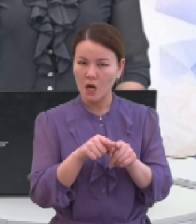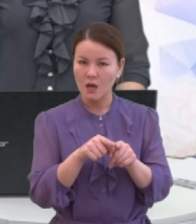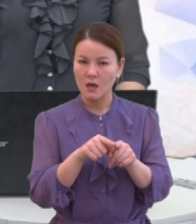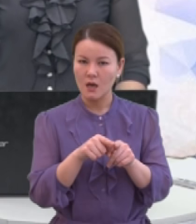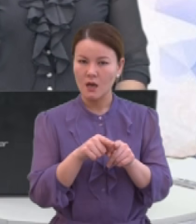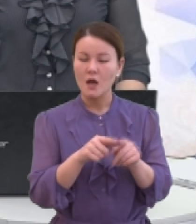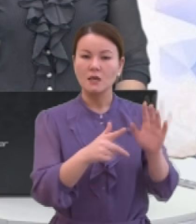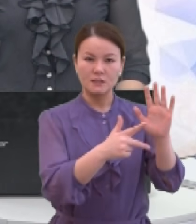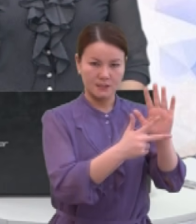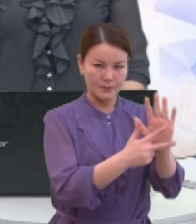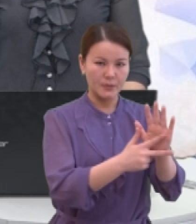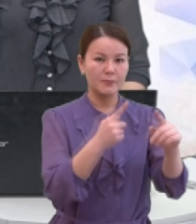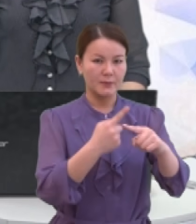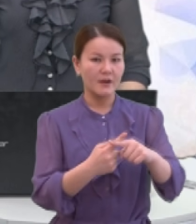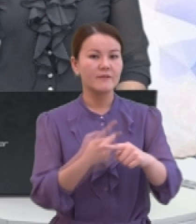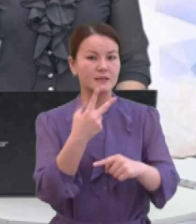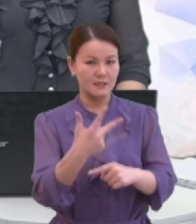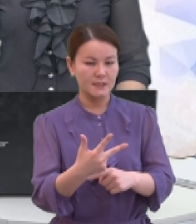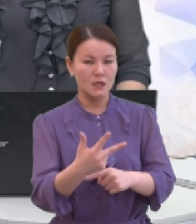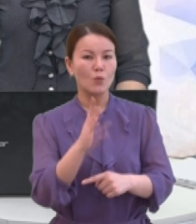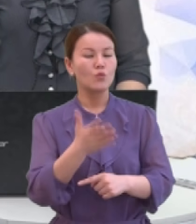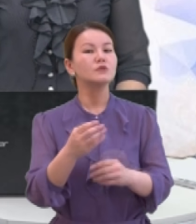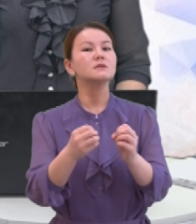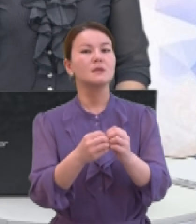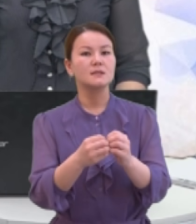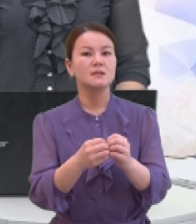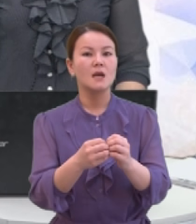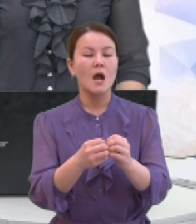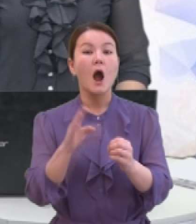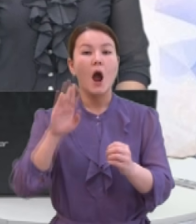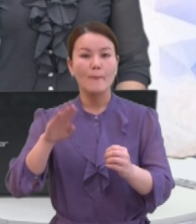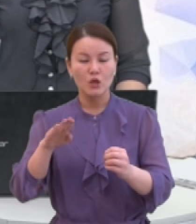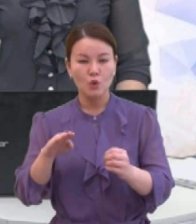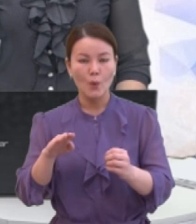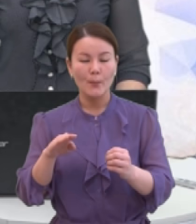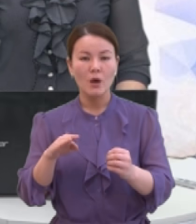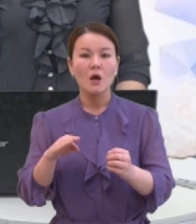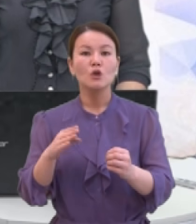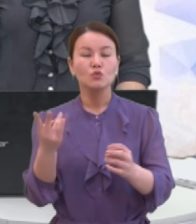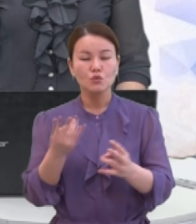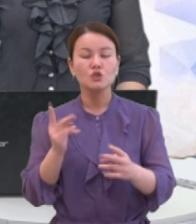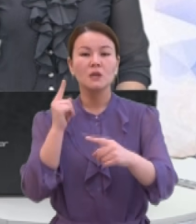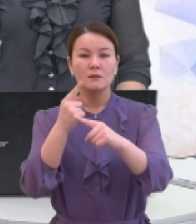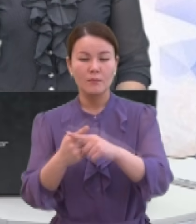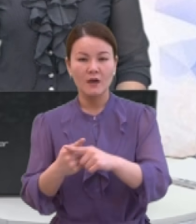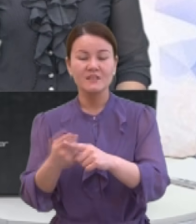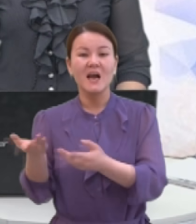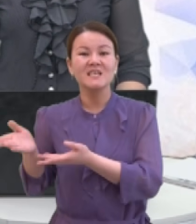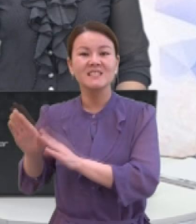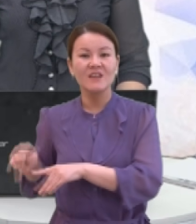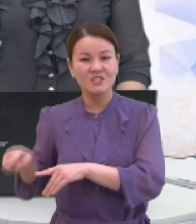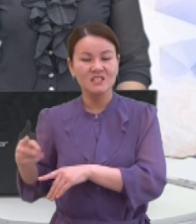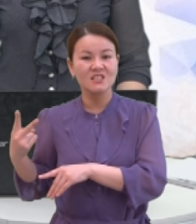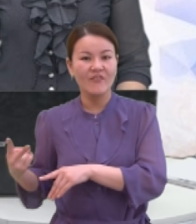семьи прибавить 3 получим 10 а затем нужно прибавить оставшиеся два